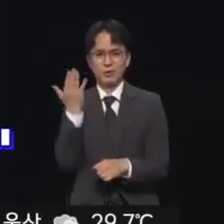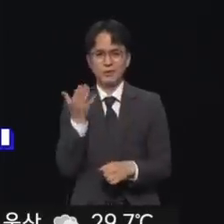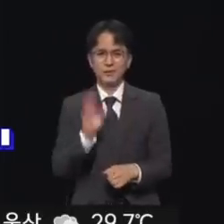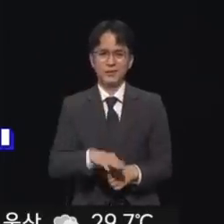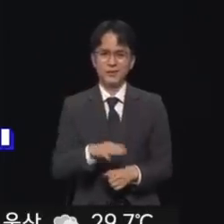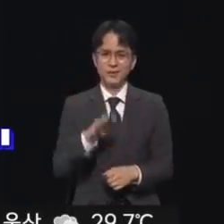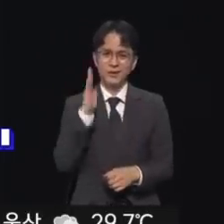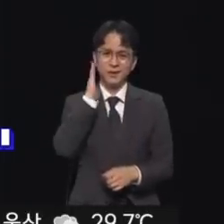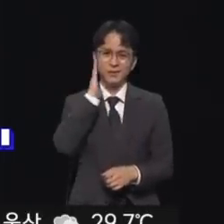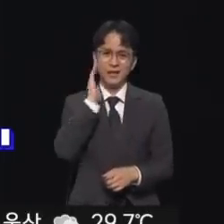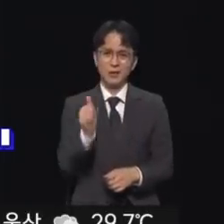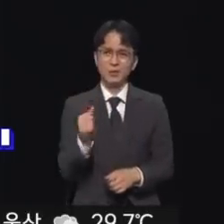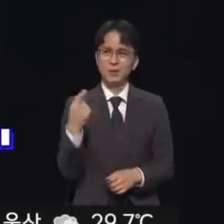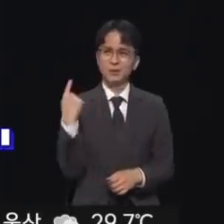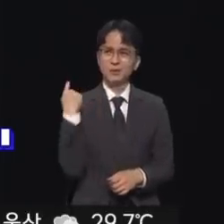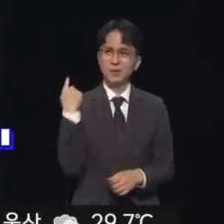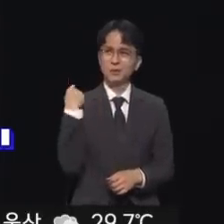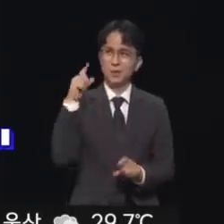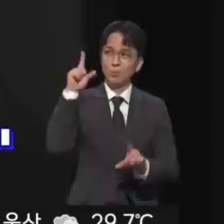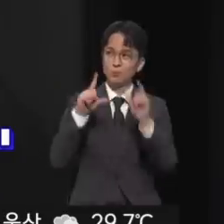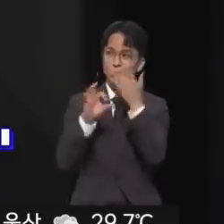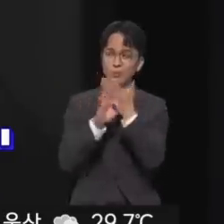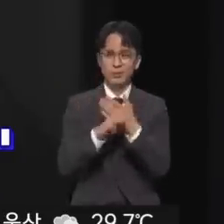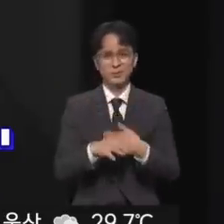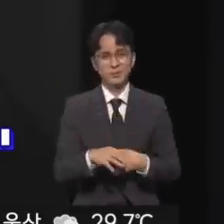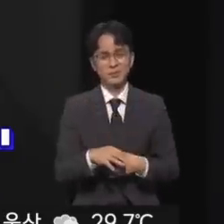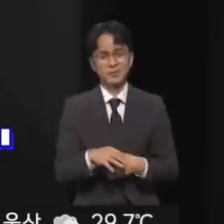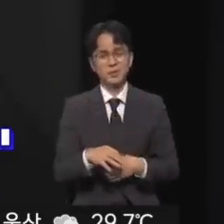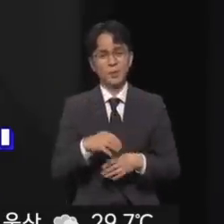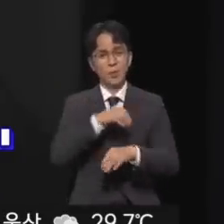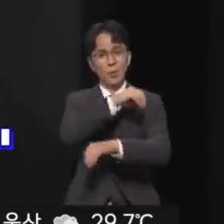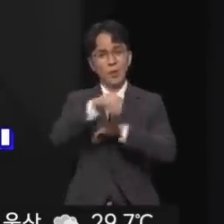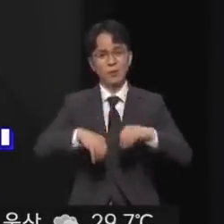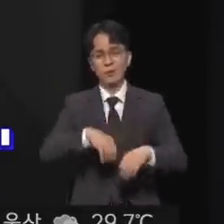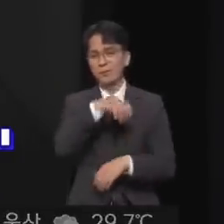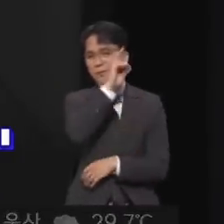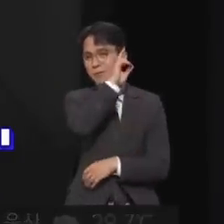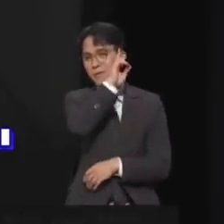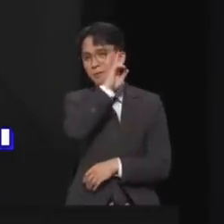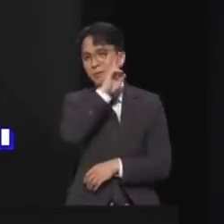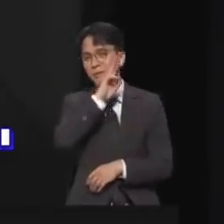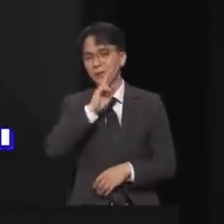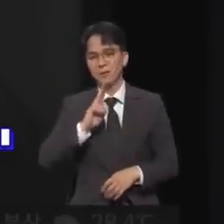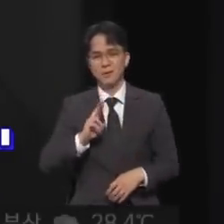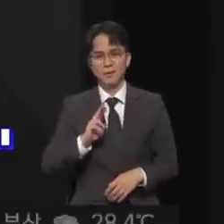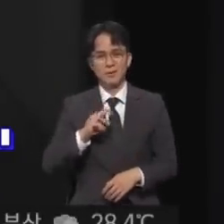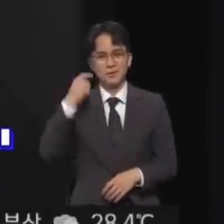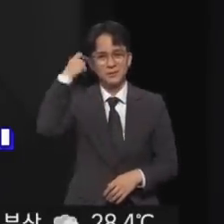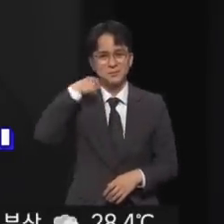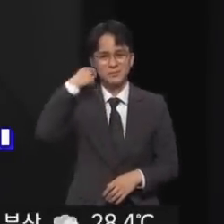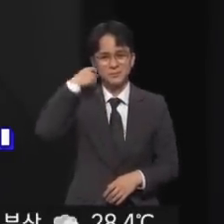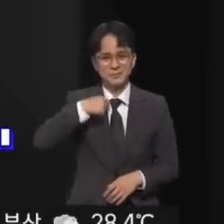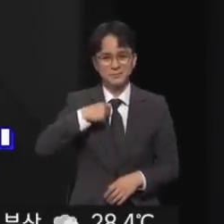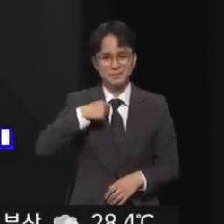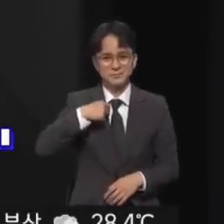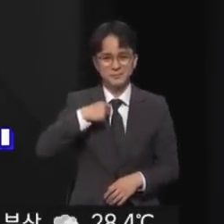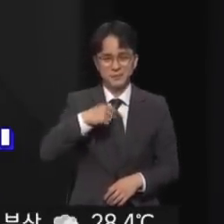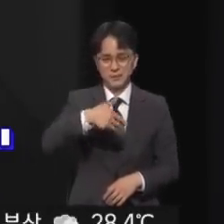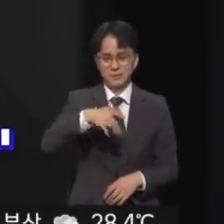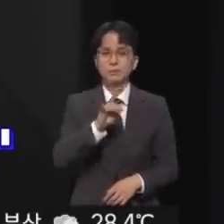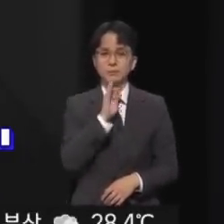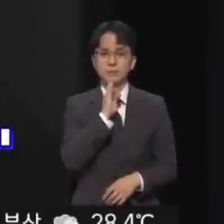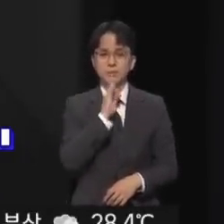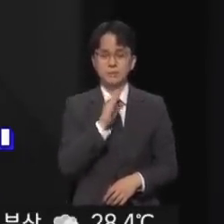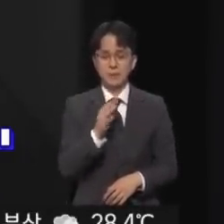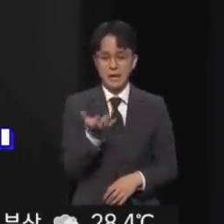공직자들이 모두 알고 있어야 된다고 하는데 막상 대통령이 그런 모습을 안 보여 준 거죠 니까 무한 책임 말씀 하셨는데 막상